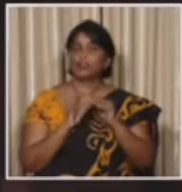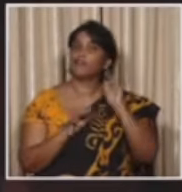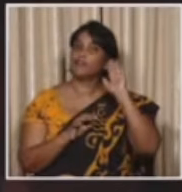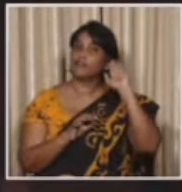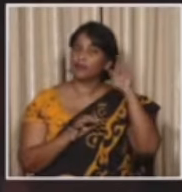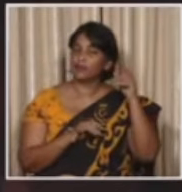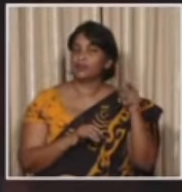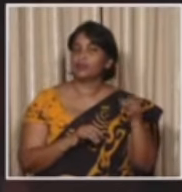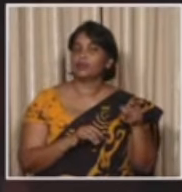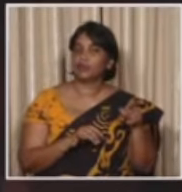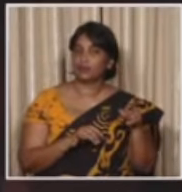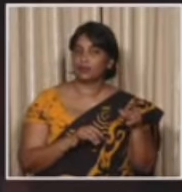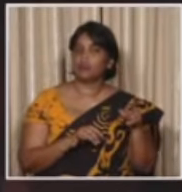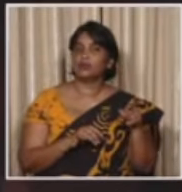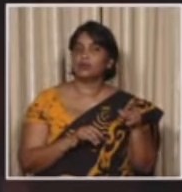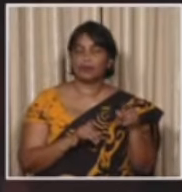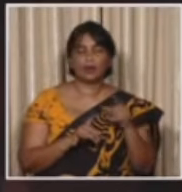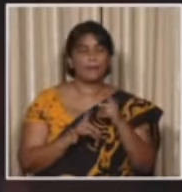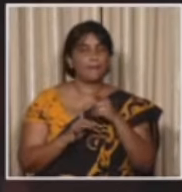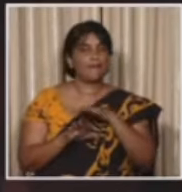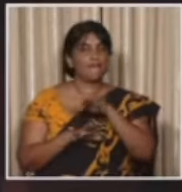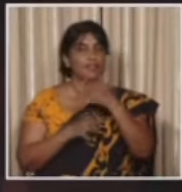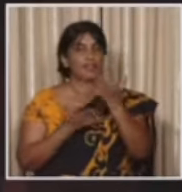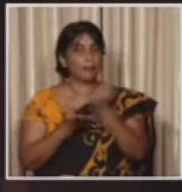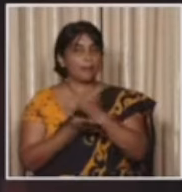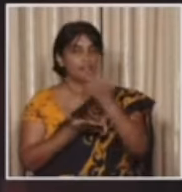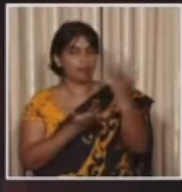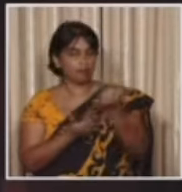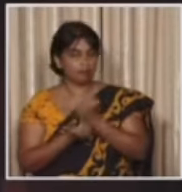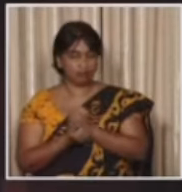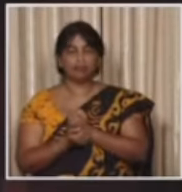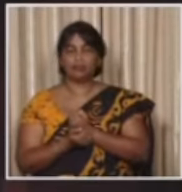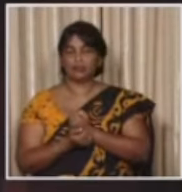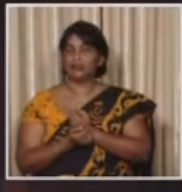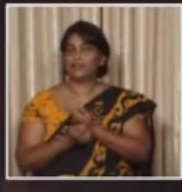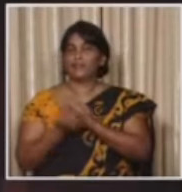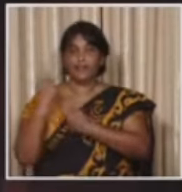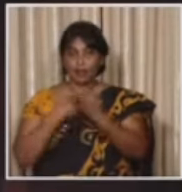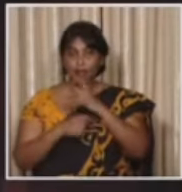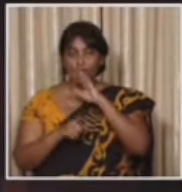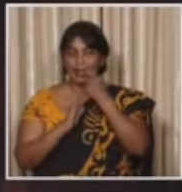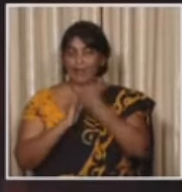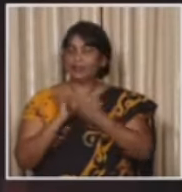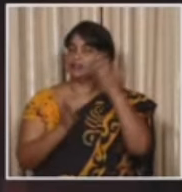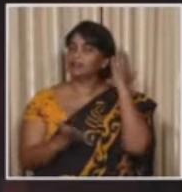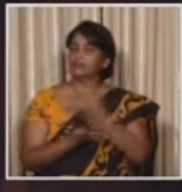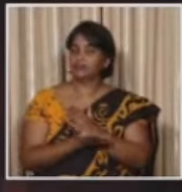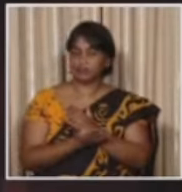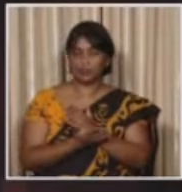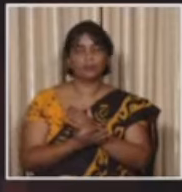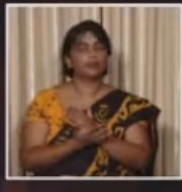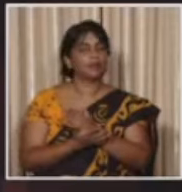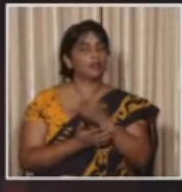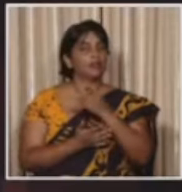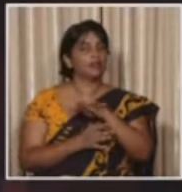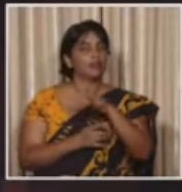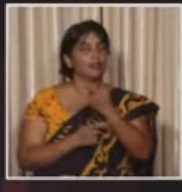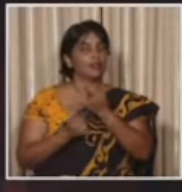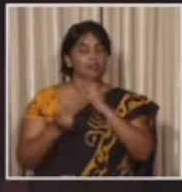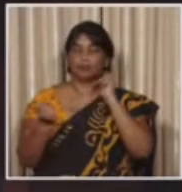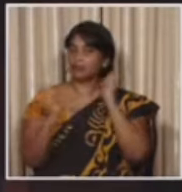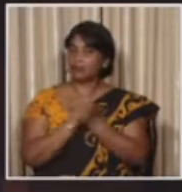විශේෂයෙන්ම පරාටේ නීතිය අත්හිටුවීම, ඒ වගේම පරාටේ නීතිය වෙනස්